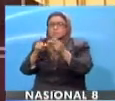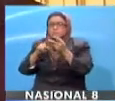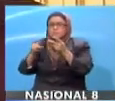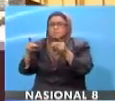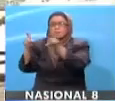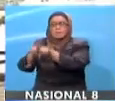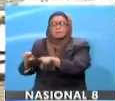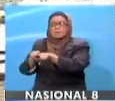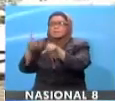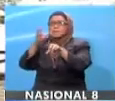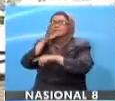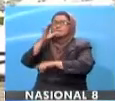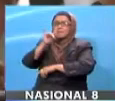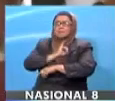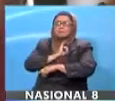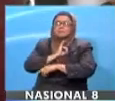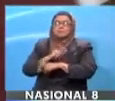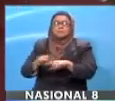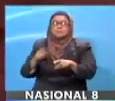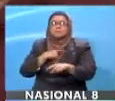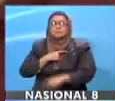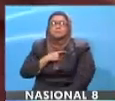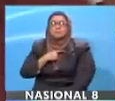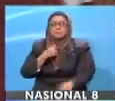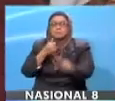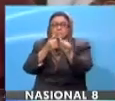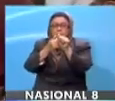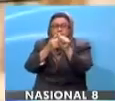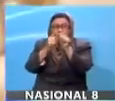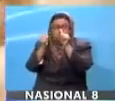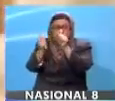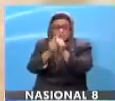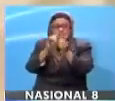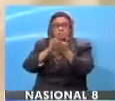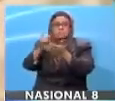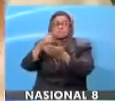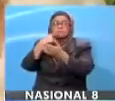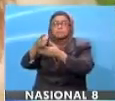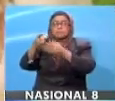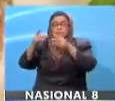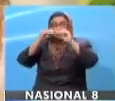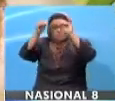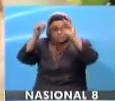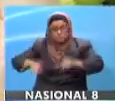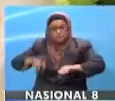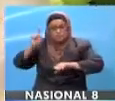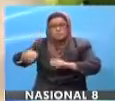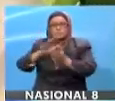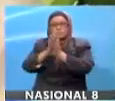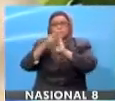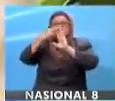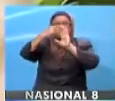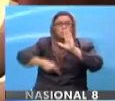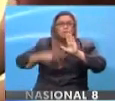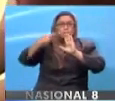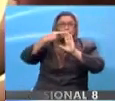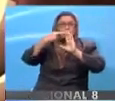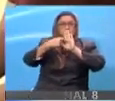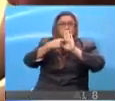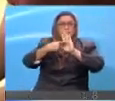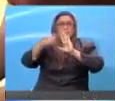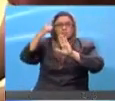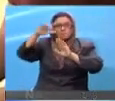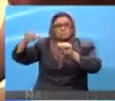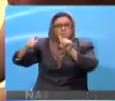my mother. Lantaran itu, beliau berpendapat para pendidik perlu menjadi role model supaya boleh menjadi contoh ikutan buat